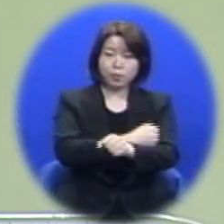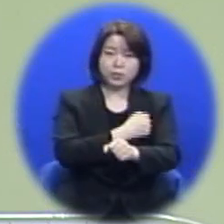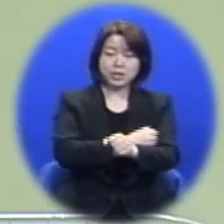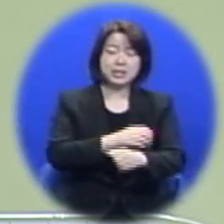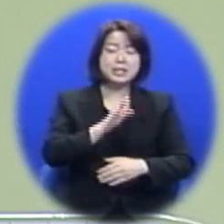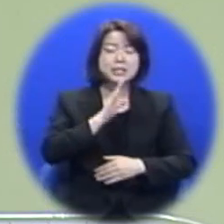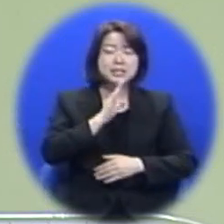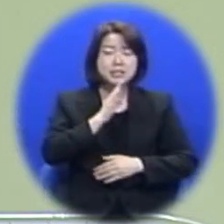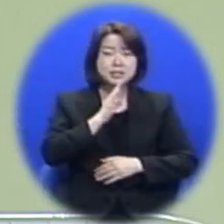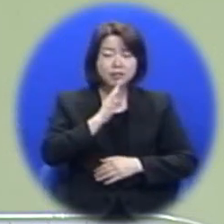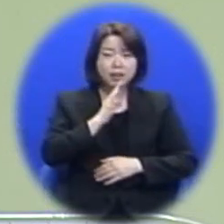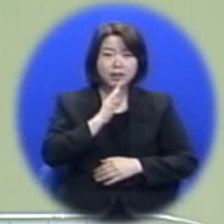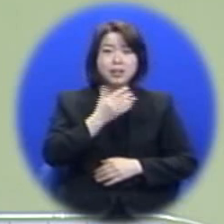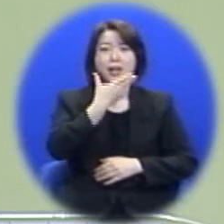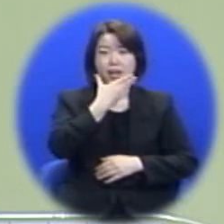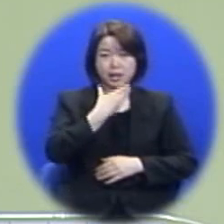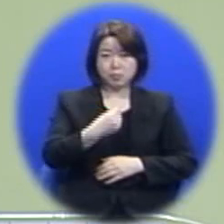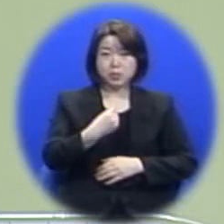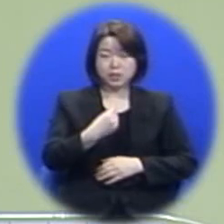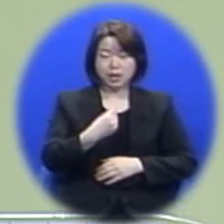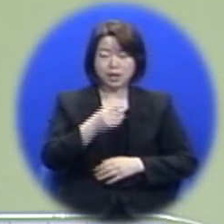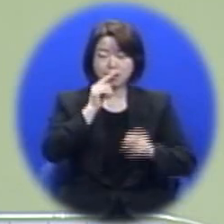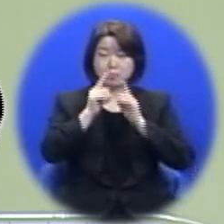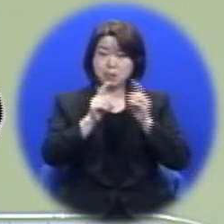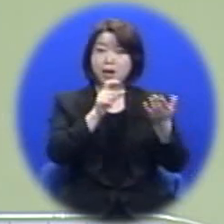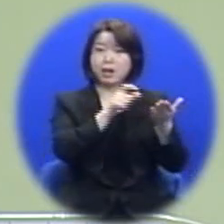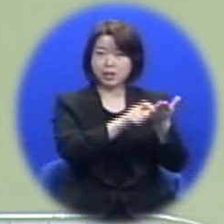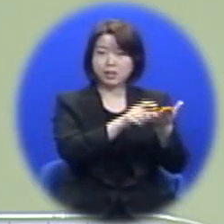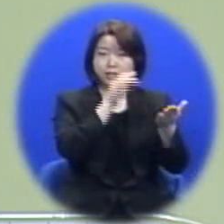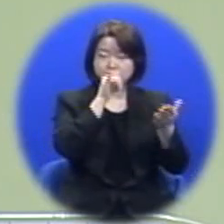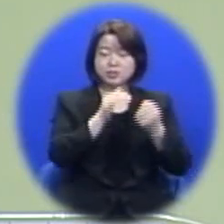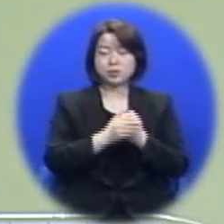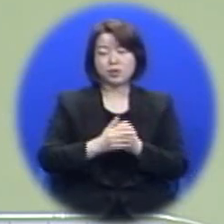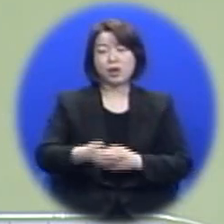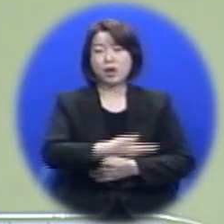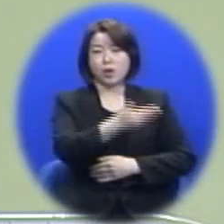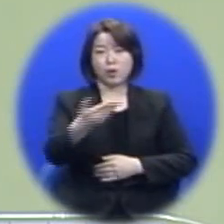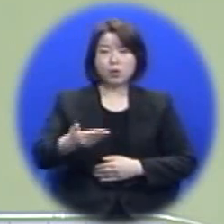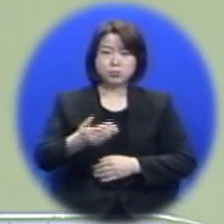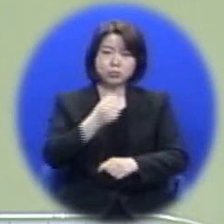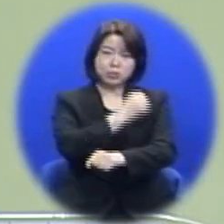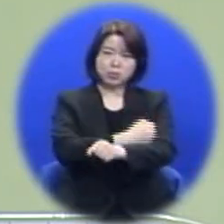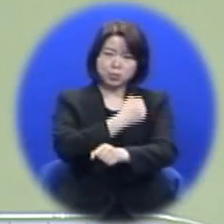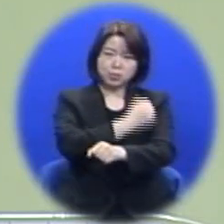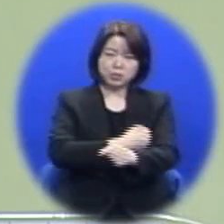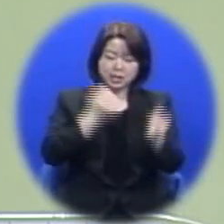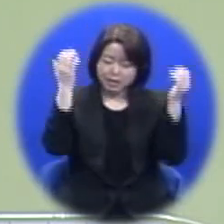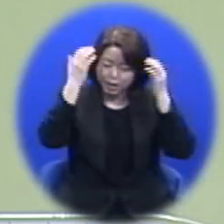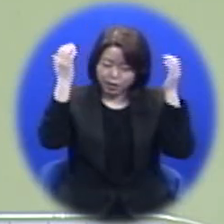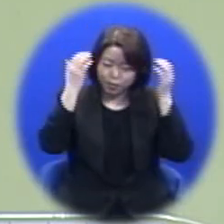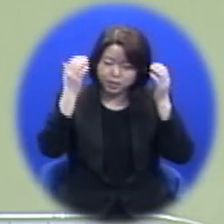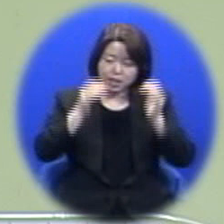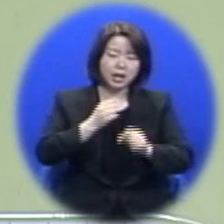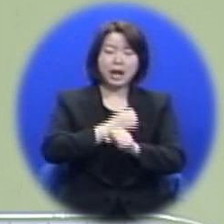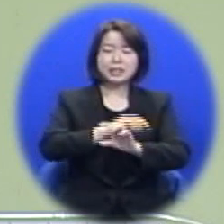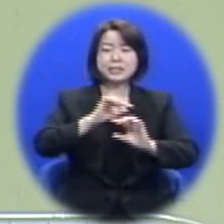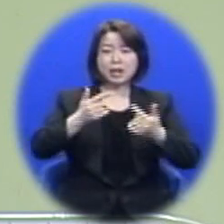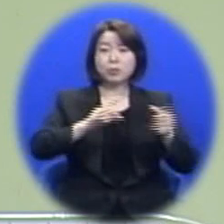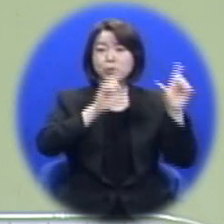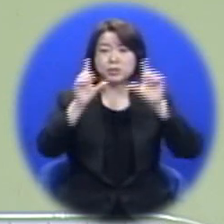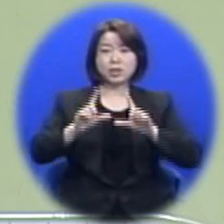행복이다 그렇게 말했습니다 여러분 고생 안하고 사는 거 절대로 부러워 할 거 아닙니다